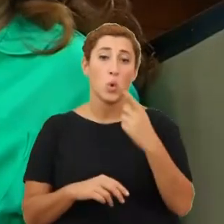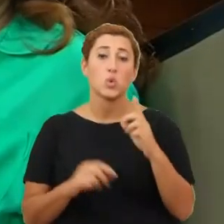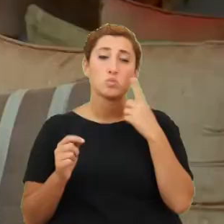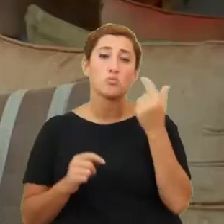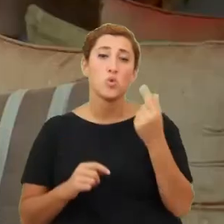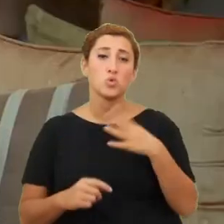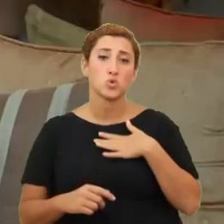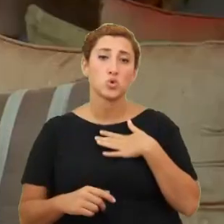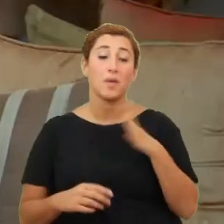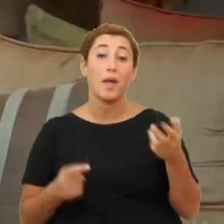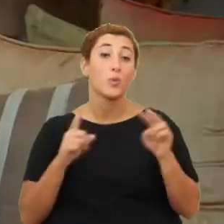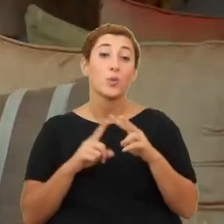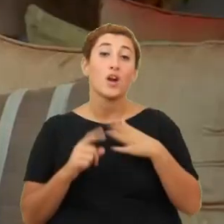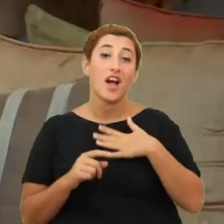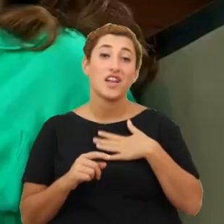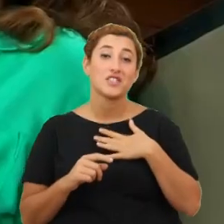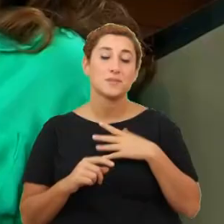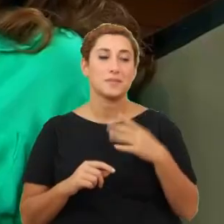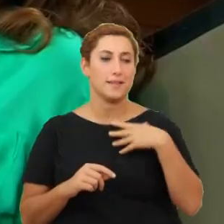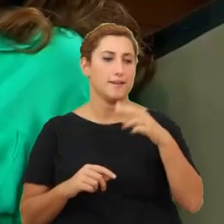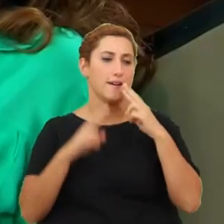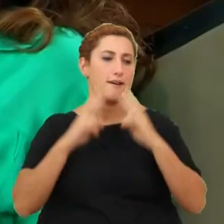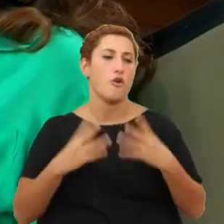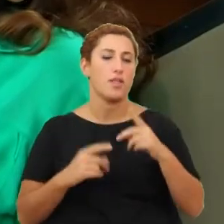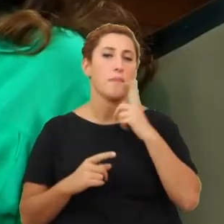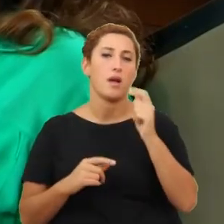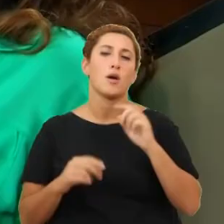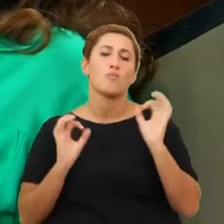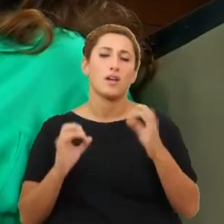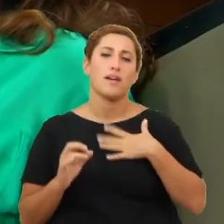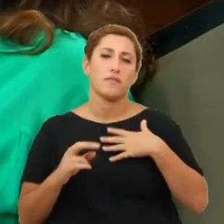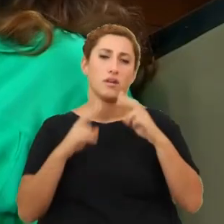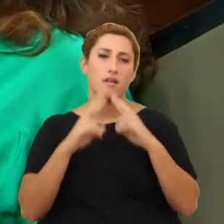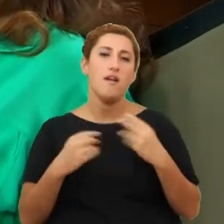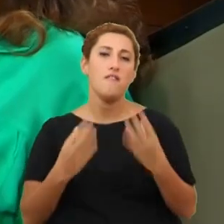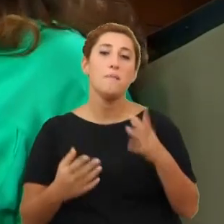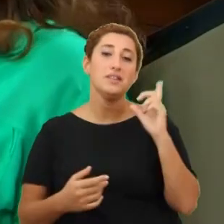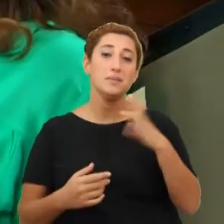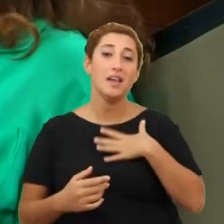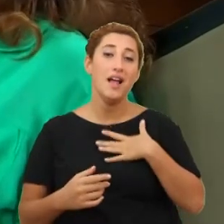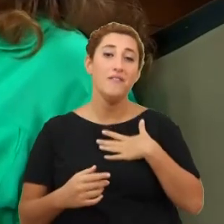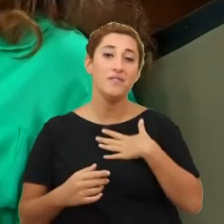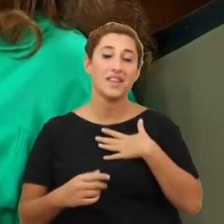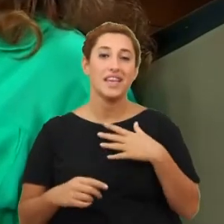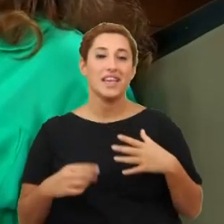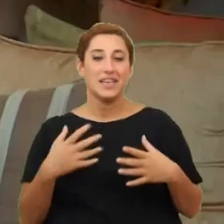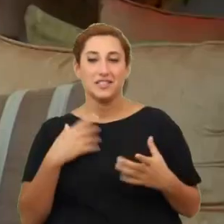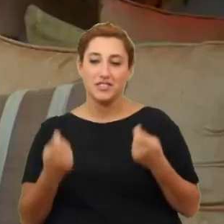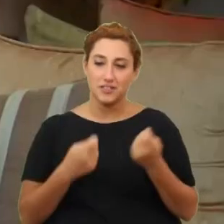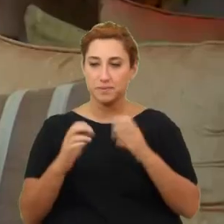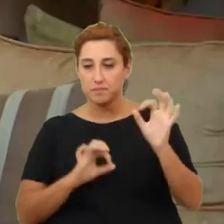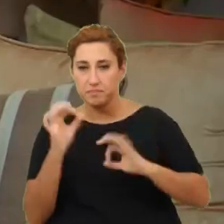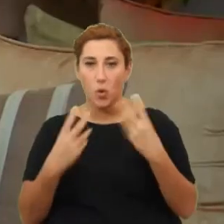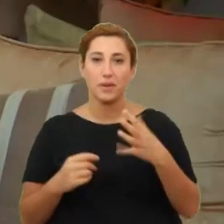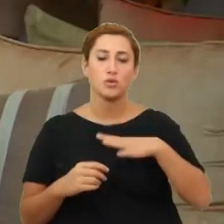söylüyorsun Boncuğum. Nurhancığım ilkeli bir adam tabii. Yani mutlaka kendi karar vermesi lazım. Kendi yağıyla kavrulmak istiyor.